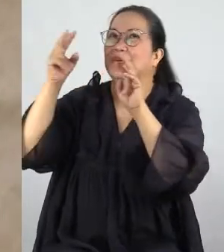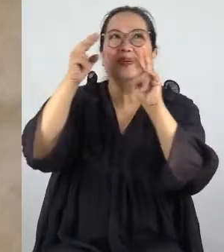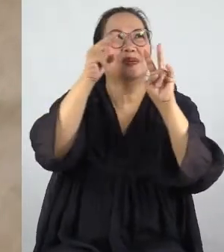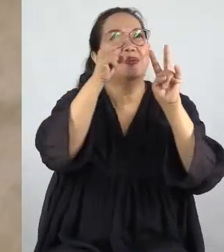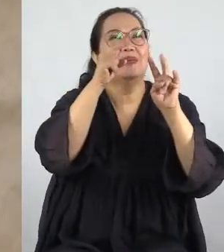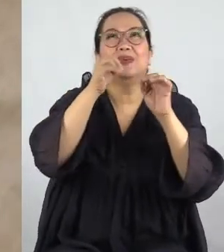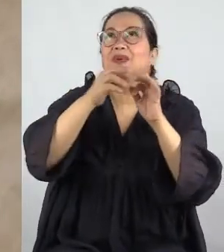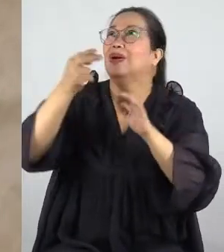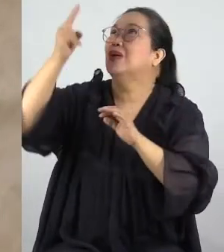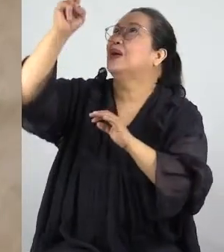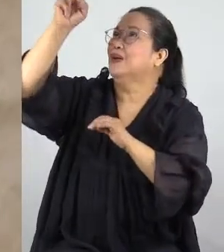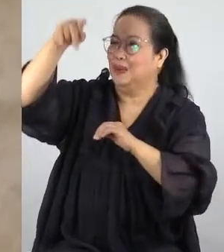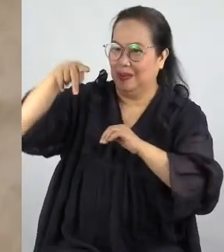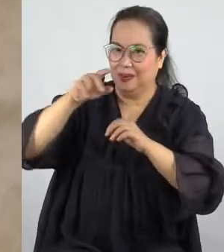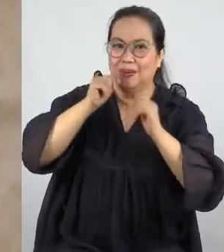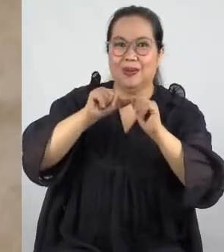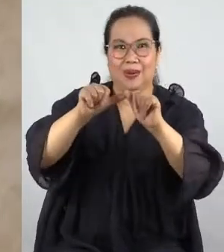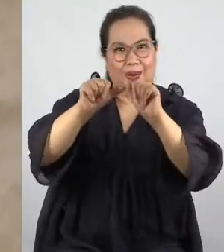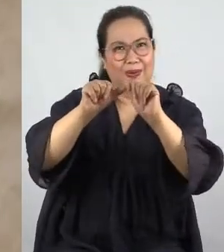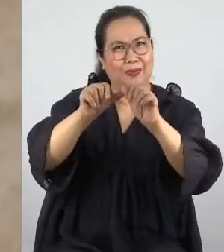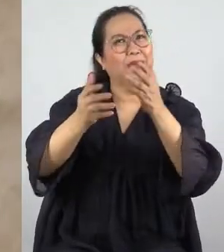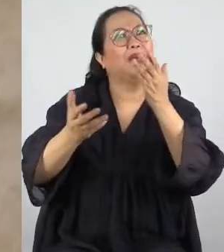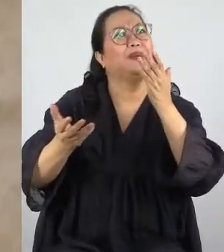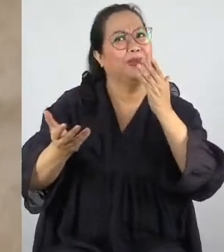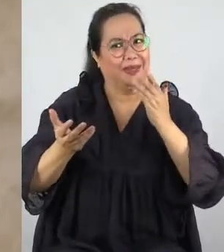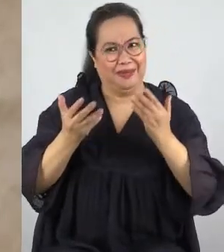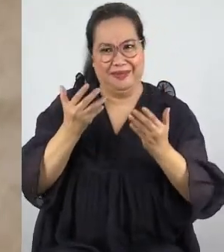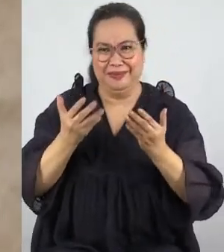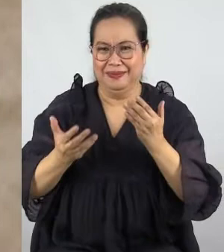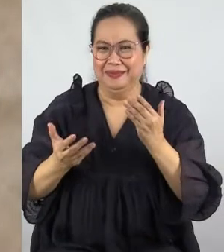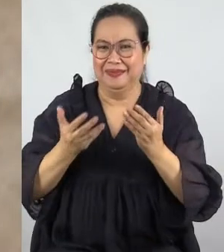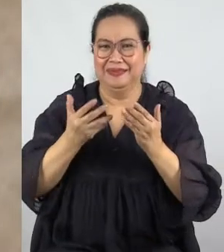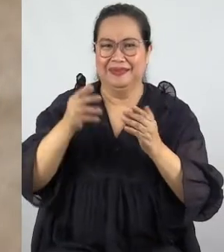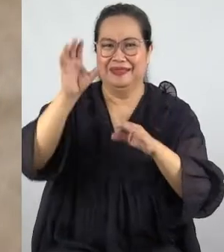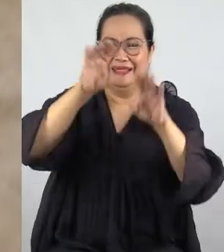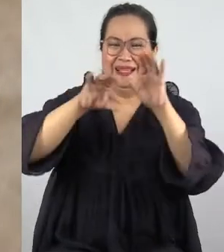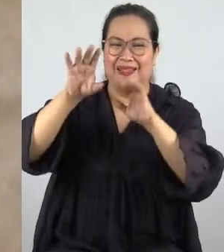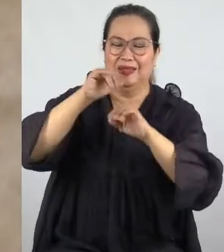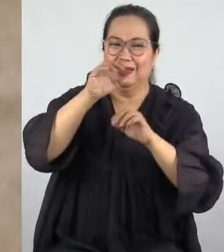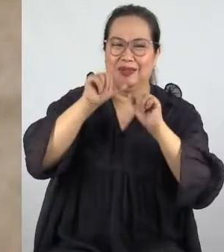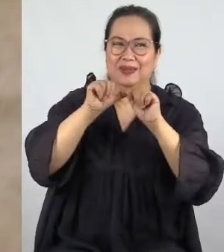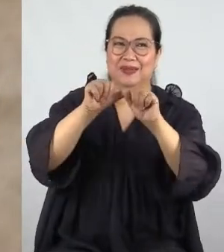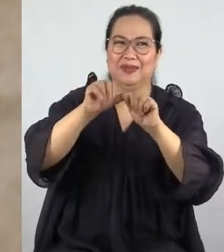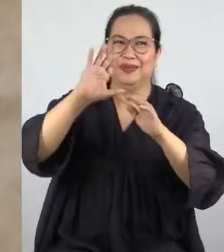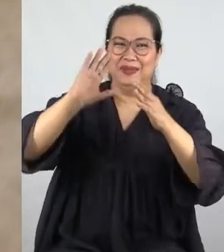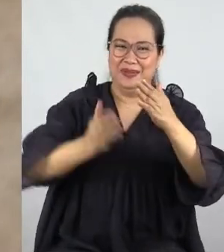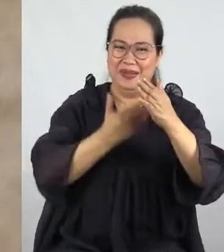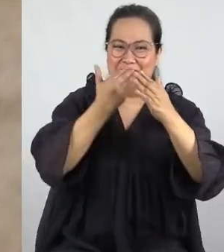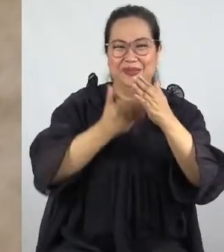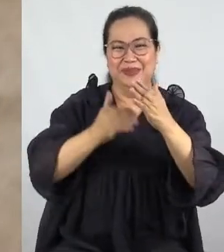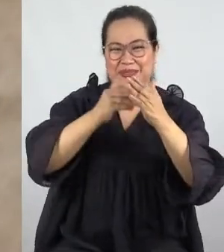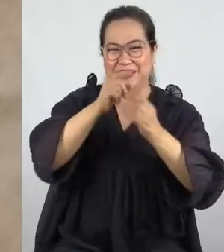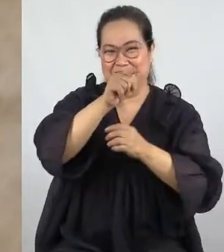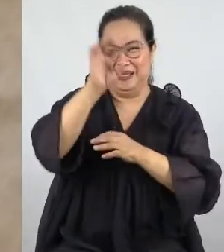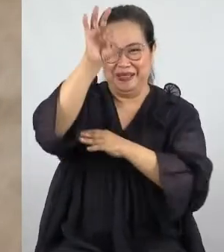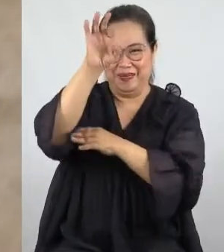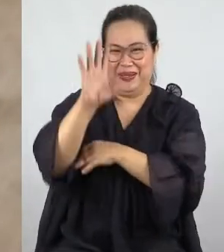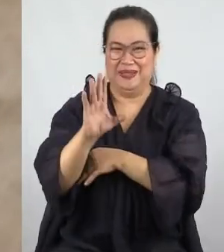now, from up and down and still somehow. Hindi ko na ho itutuloy, baka maawit ko ho bigla.